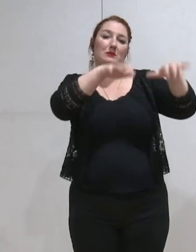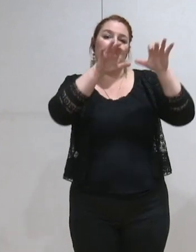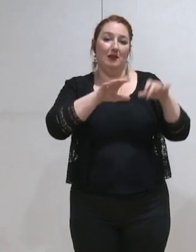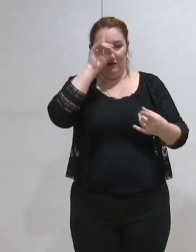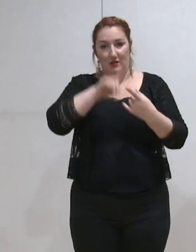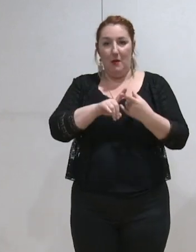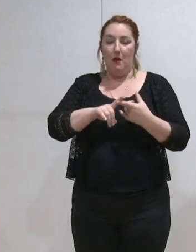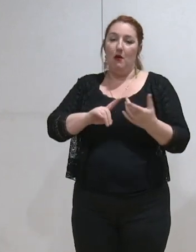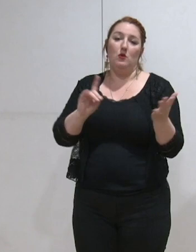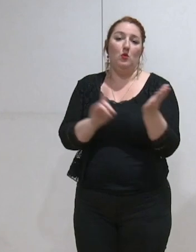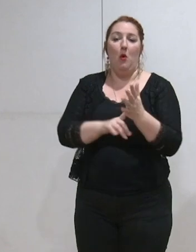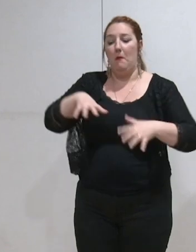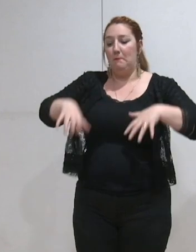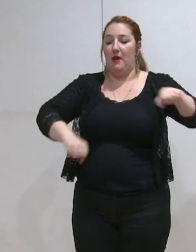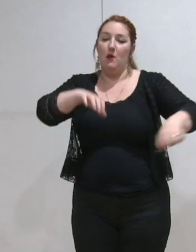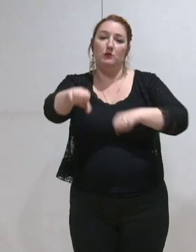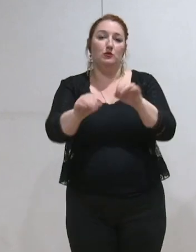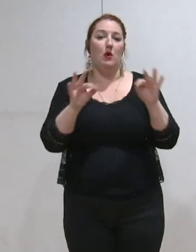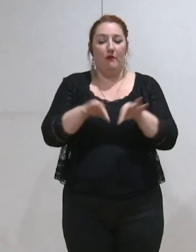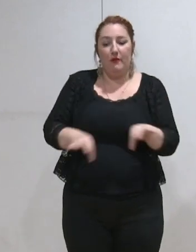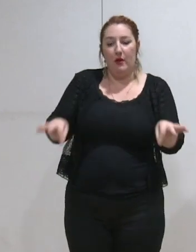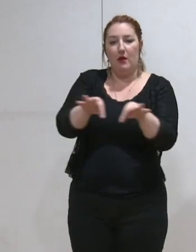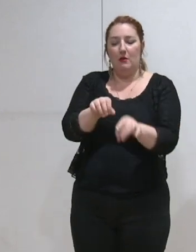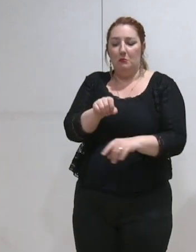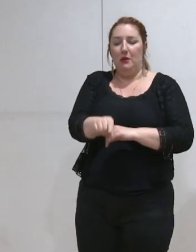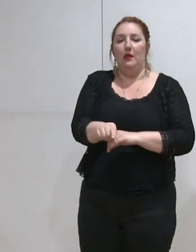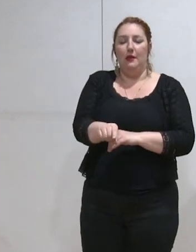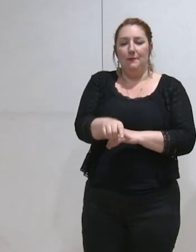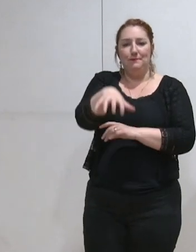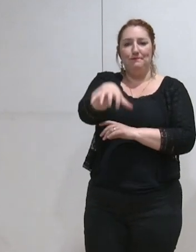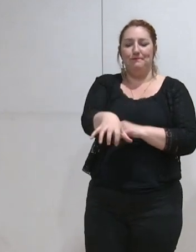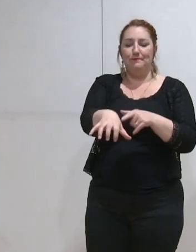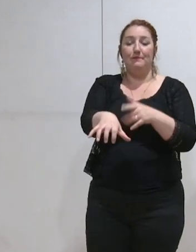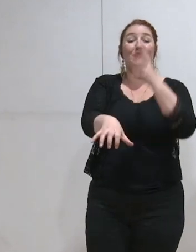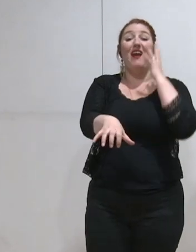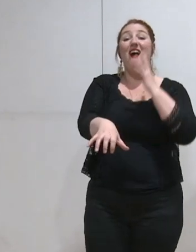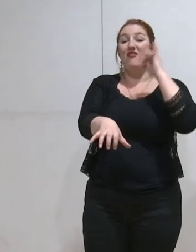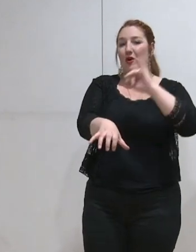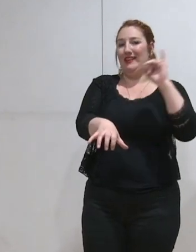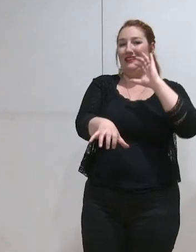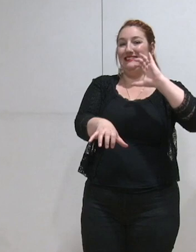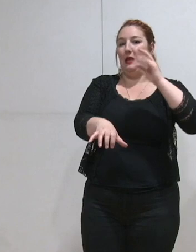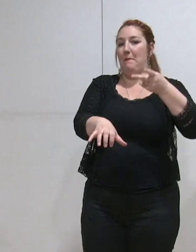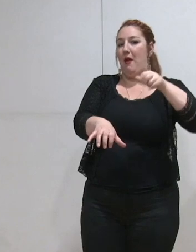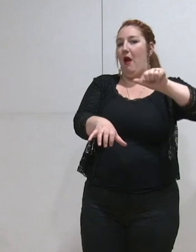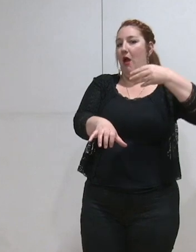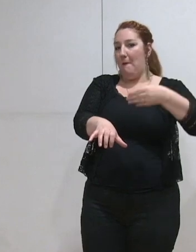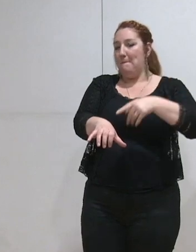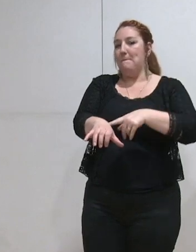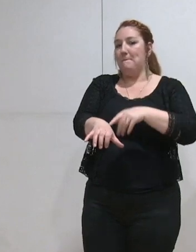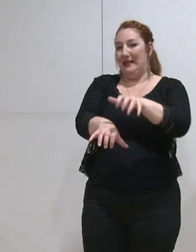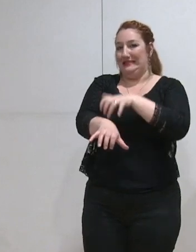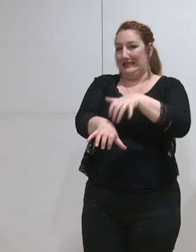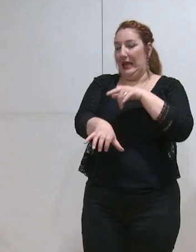préemption sur le tement anciennement occupé par la Caissse Primaire d'Assurance Maladie de